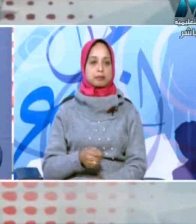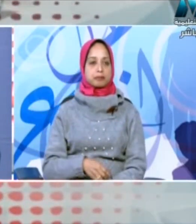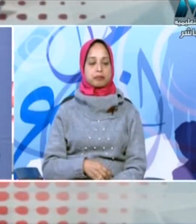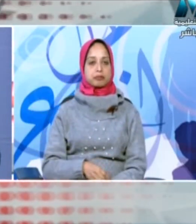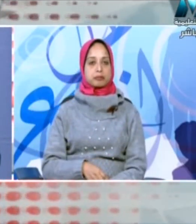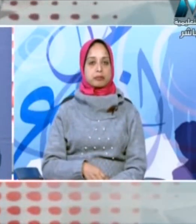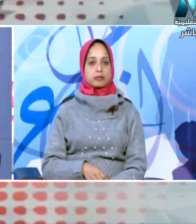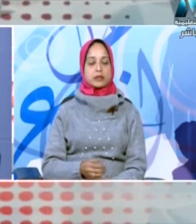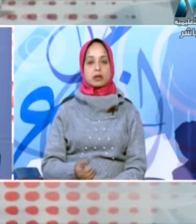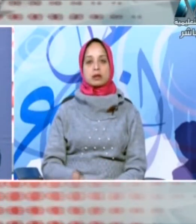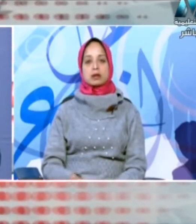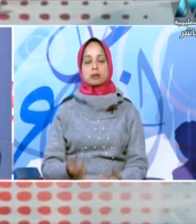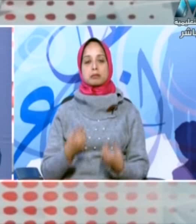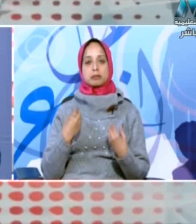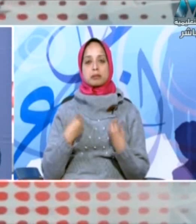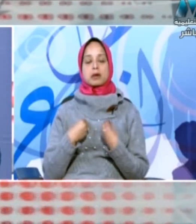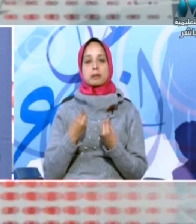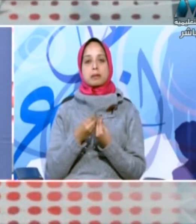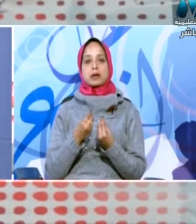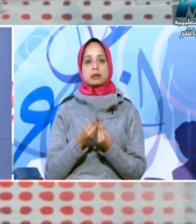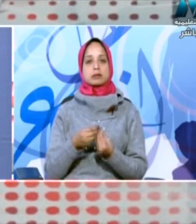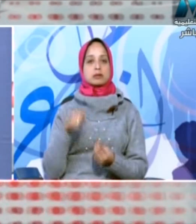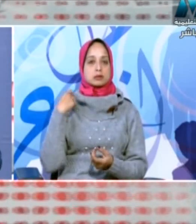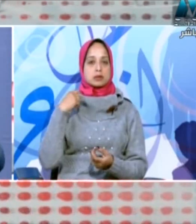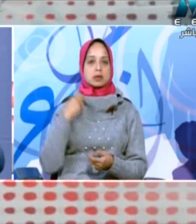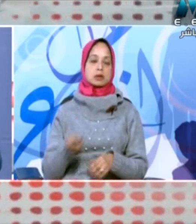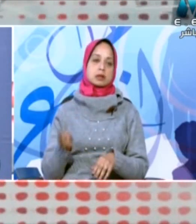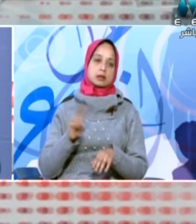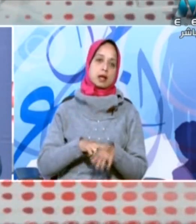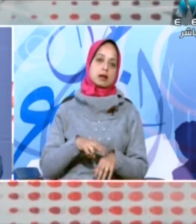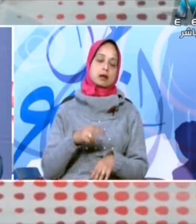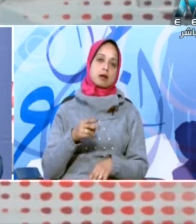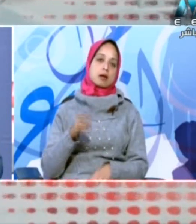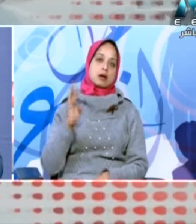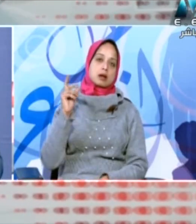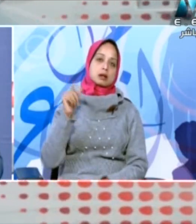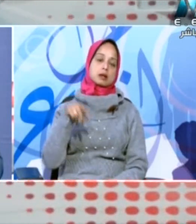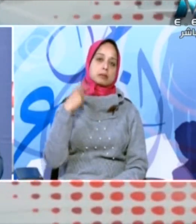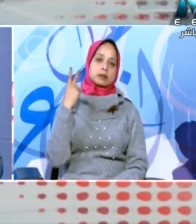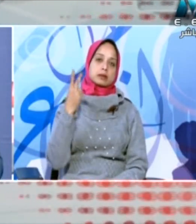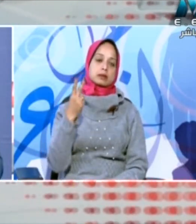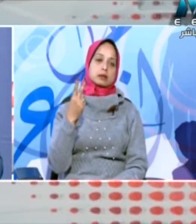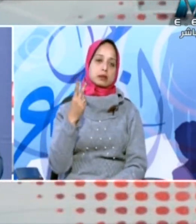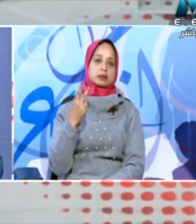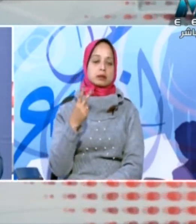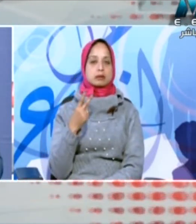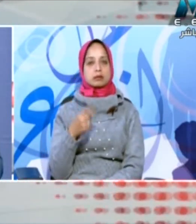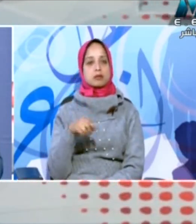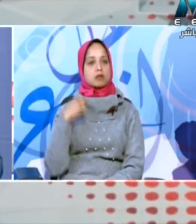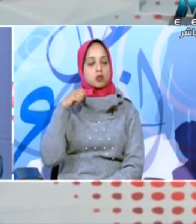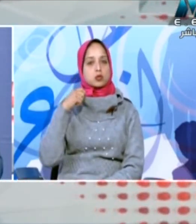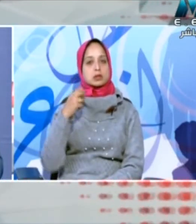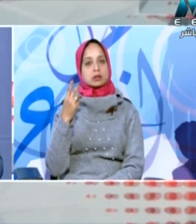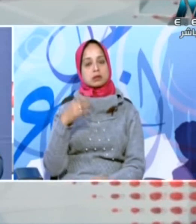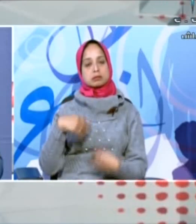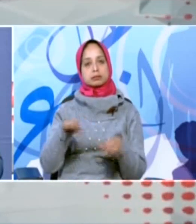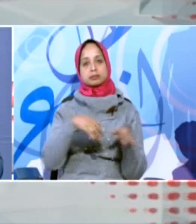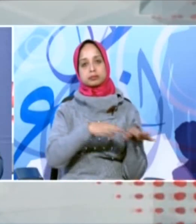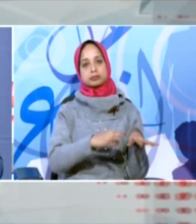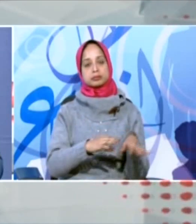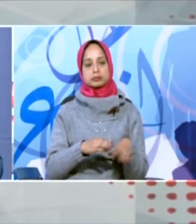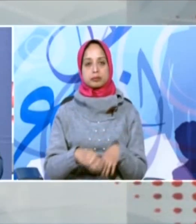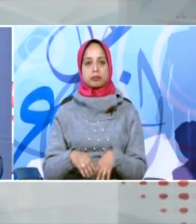انا عندي في وزارة تانية اللي هي طبعا بنقول رقم 2 تجاوزا، لان في اكتر من وزاره طبعا مش موجودين. نقول عندي